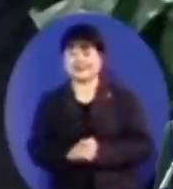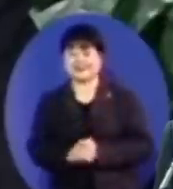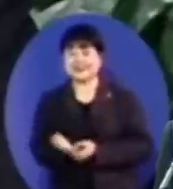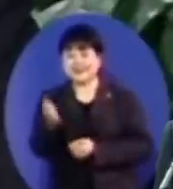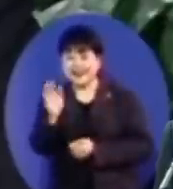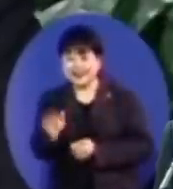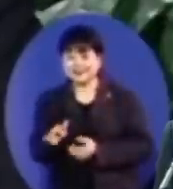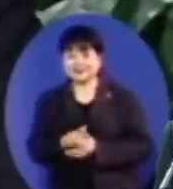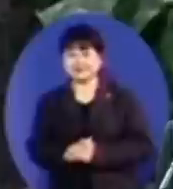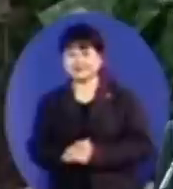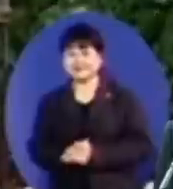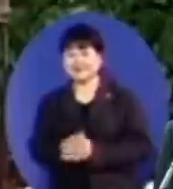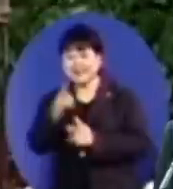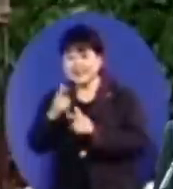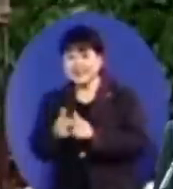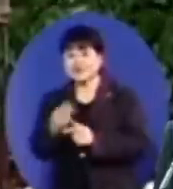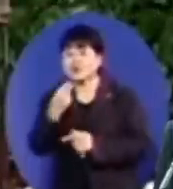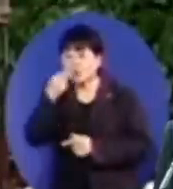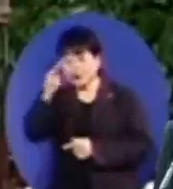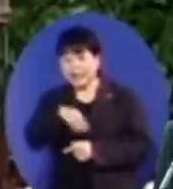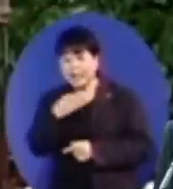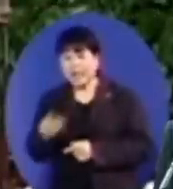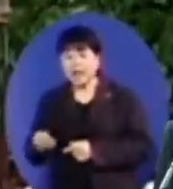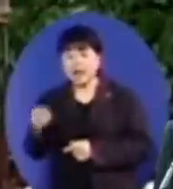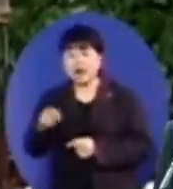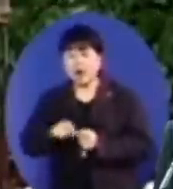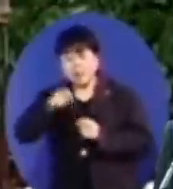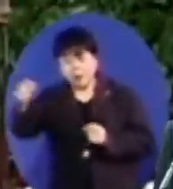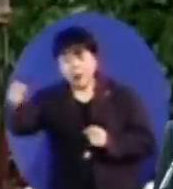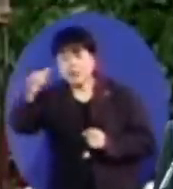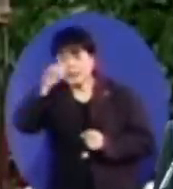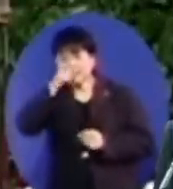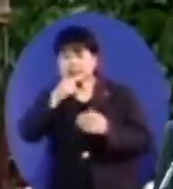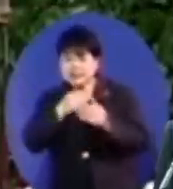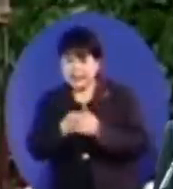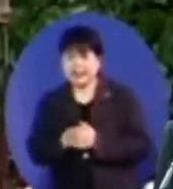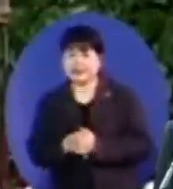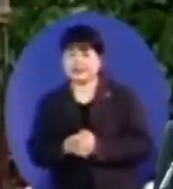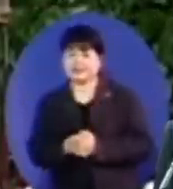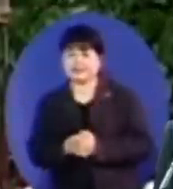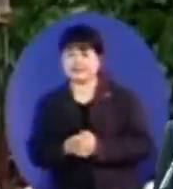그러는데 한번 예수님 요단강 저편에 멀리 계시는데